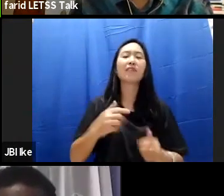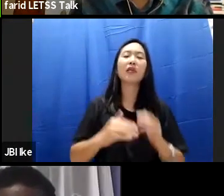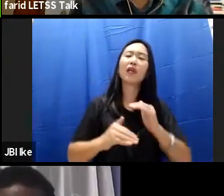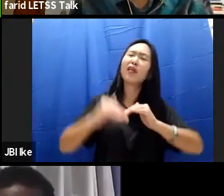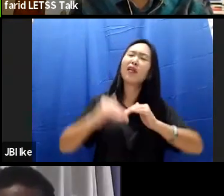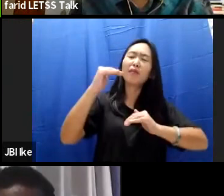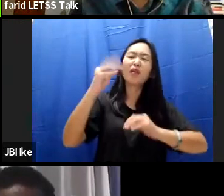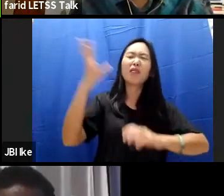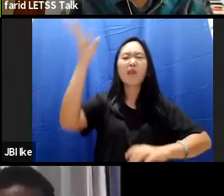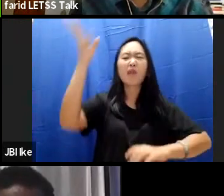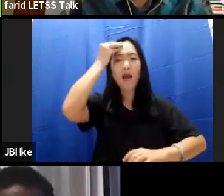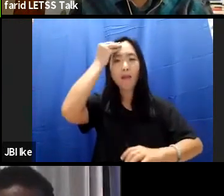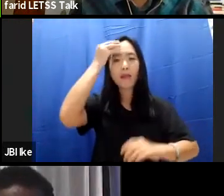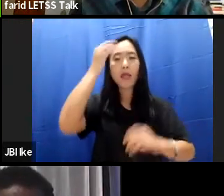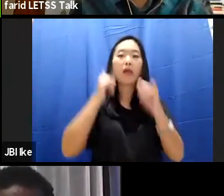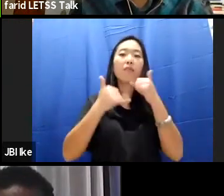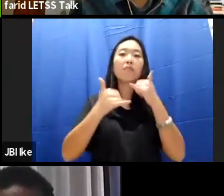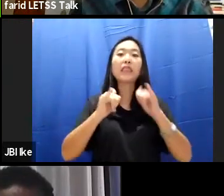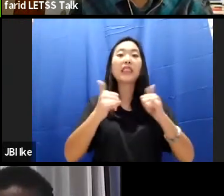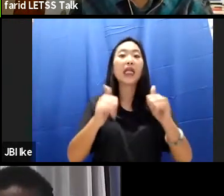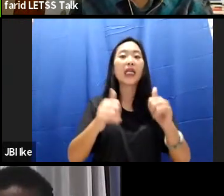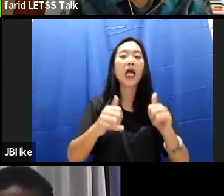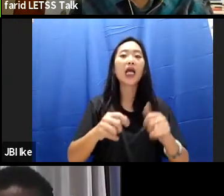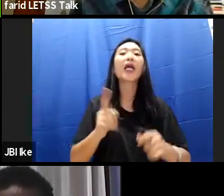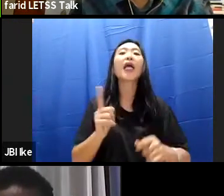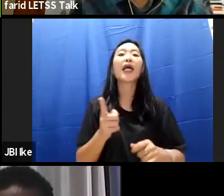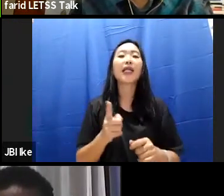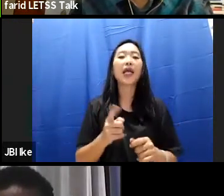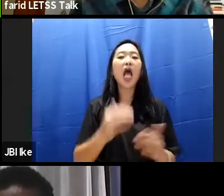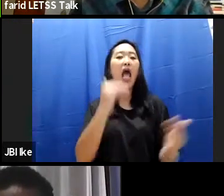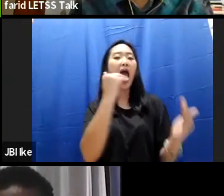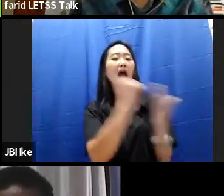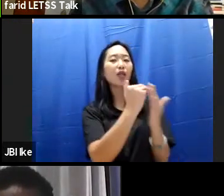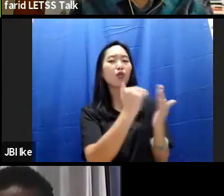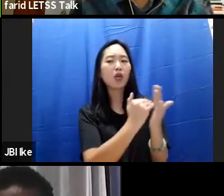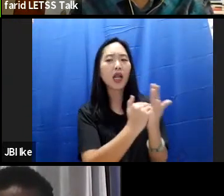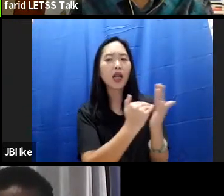di lingkungan ini juga ada aspek